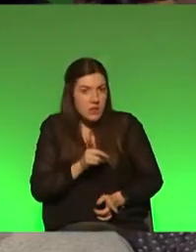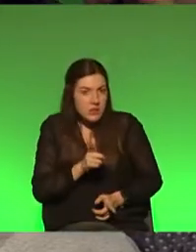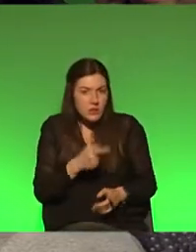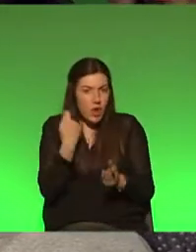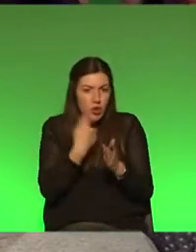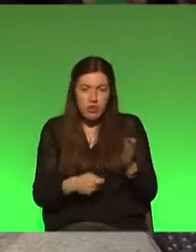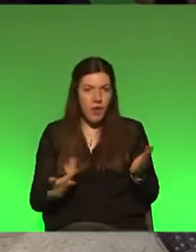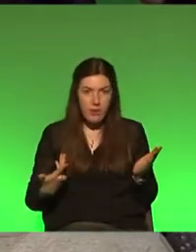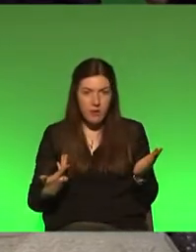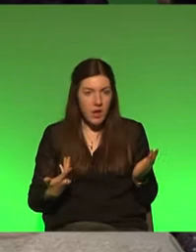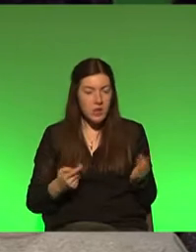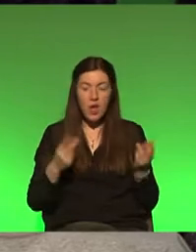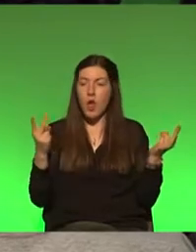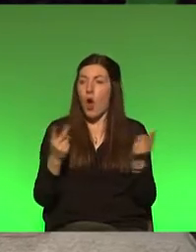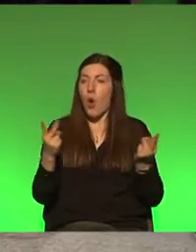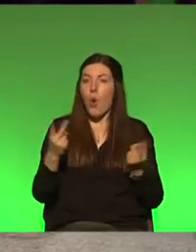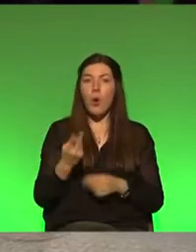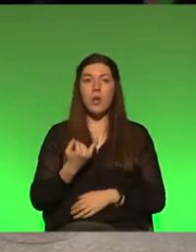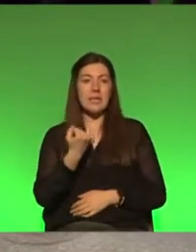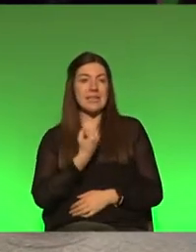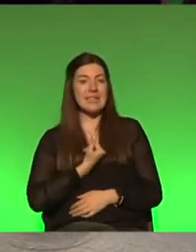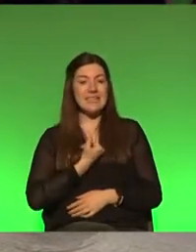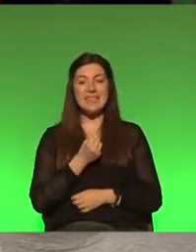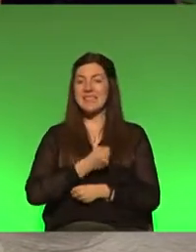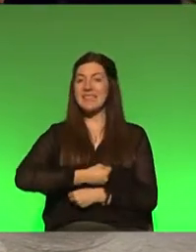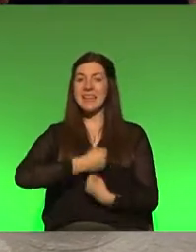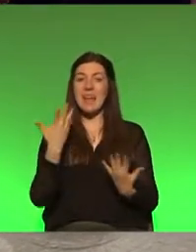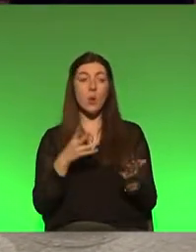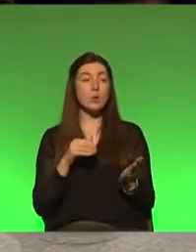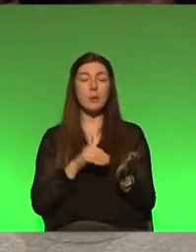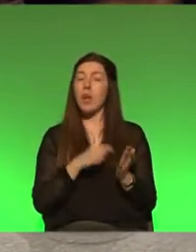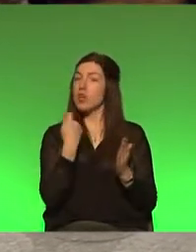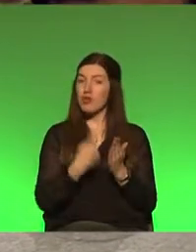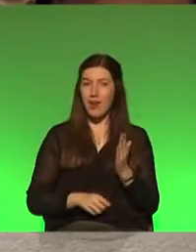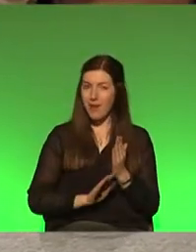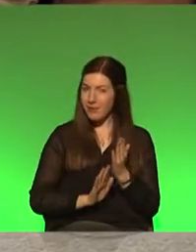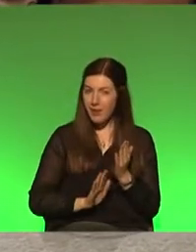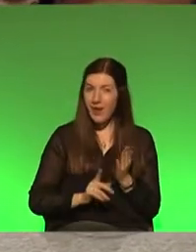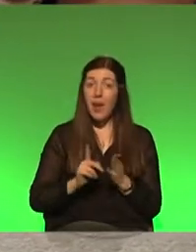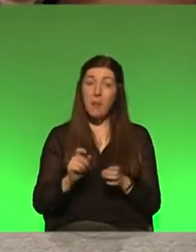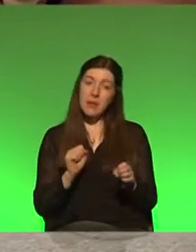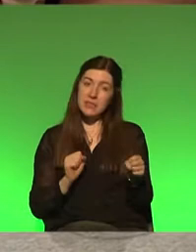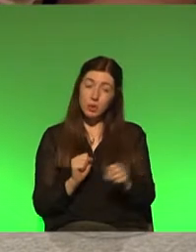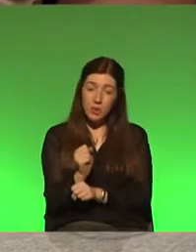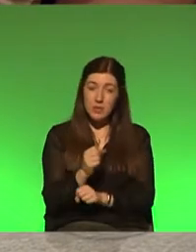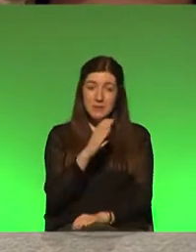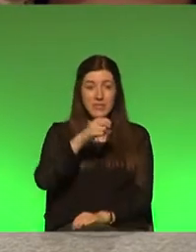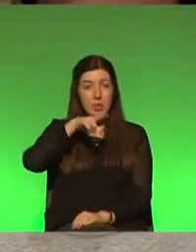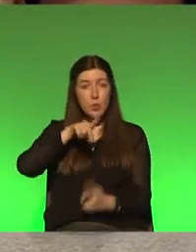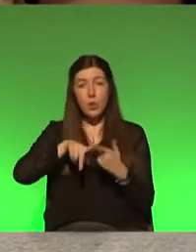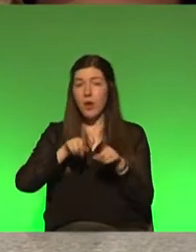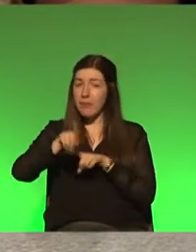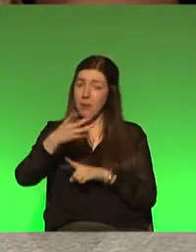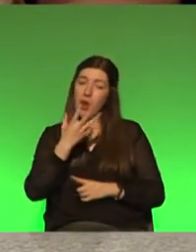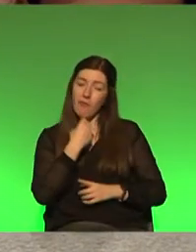keine Straftat, wenn man nicht an der Identitätsklärung sich beteiligt. Und trotzdem wollen CDU und FDP diese